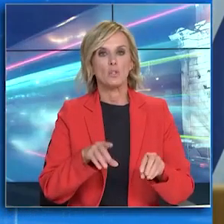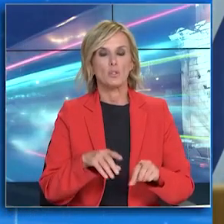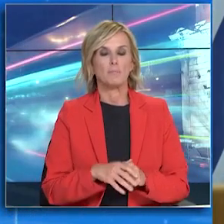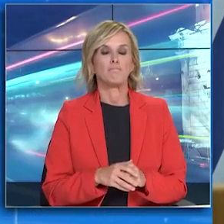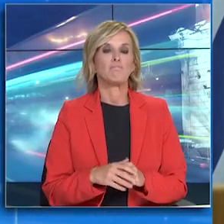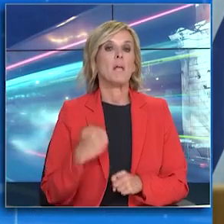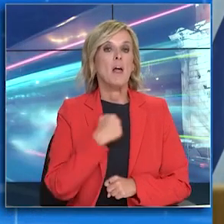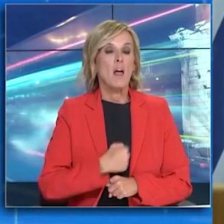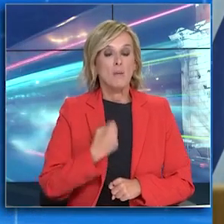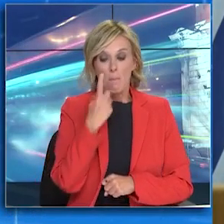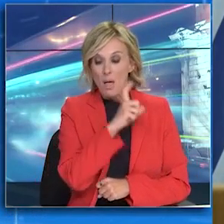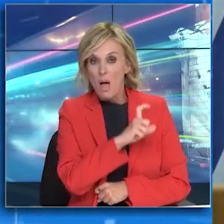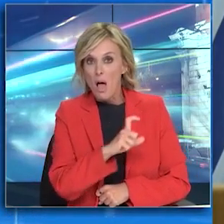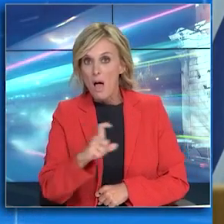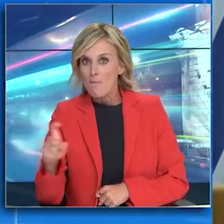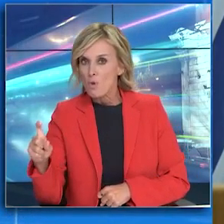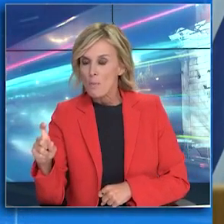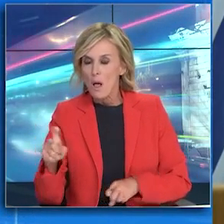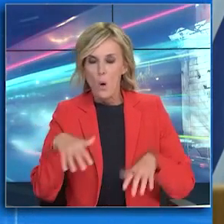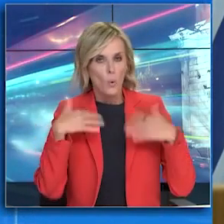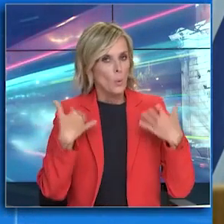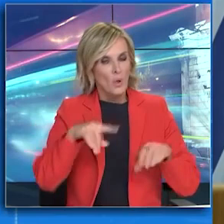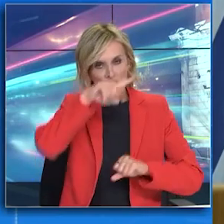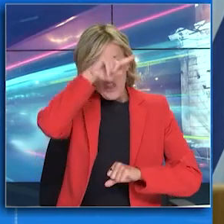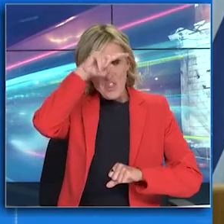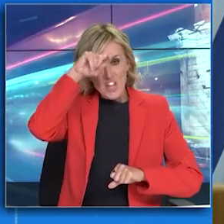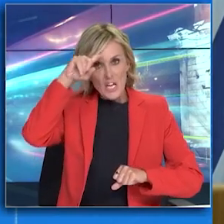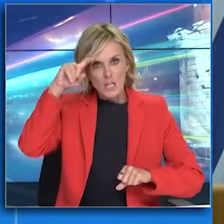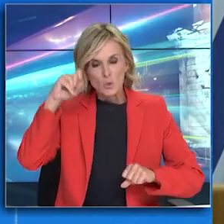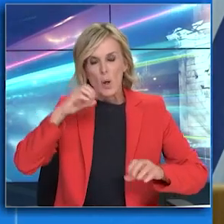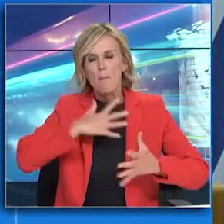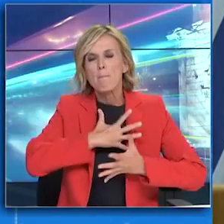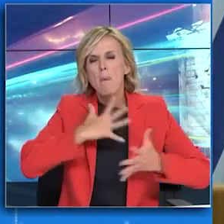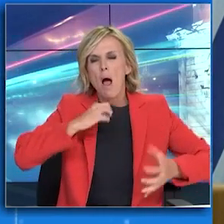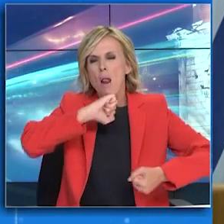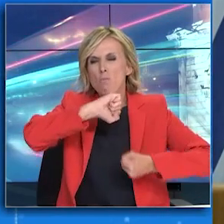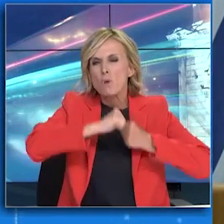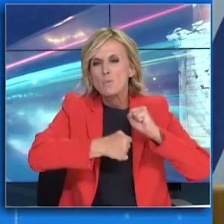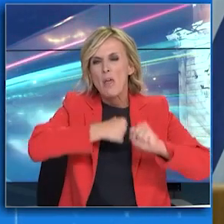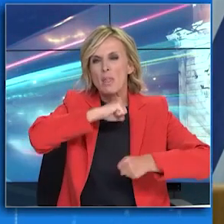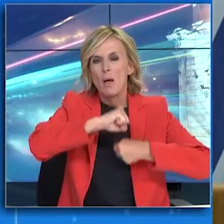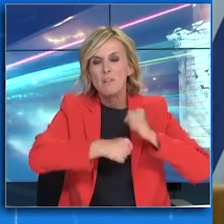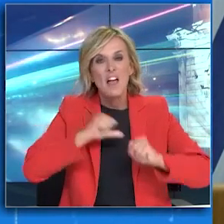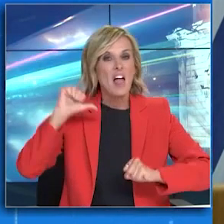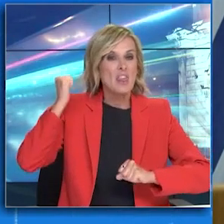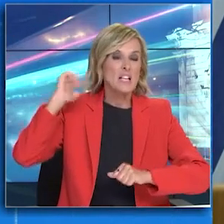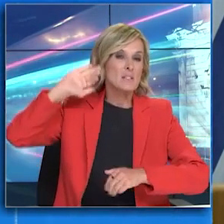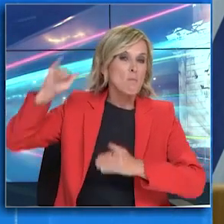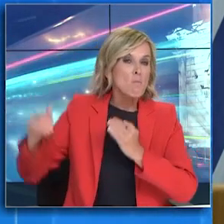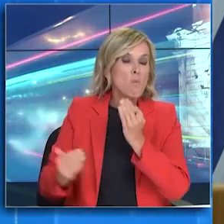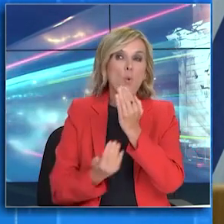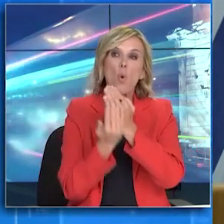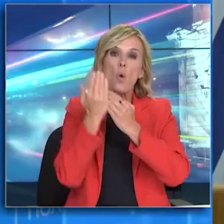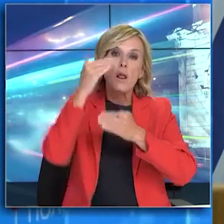Ζούμε την τελευταία εβδομάδα μια εξαιρετικά δύσκολη κατάσταση. Με τιτάνια προσπάθεια, εχθές ολόκληρη τη νύχτα και όλη την